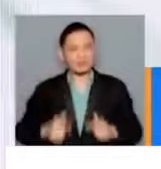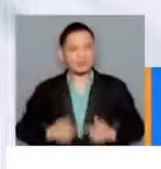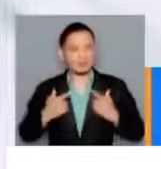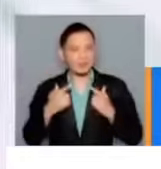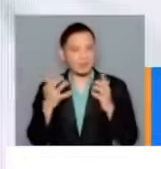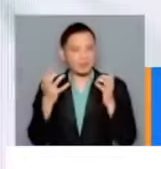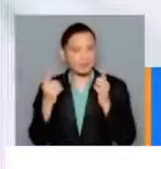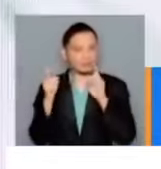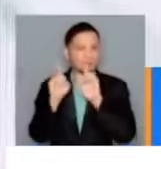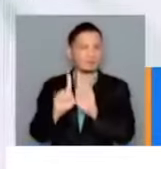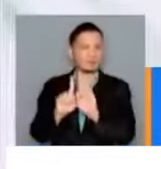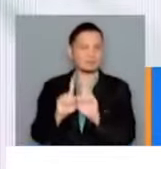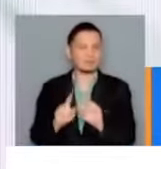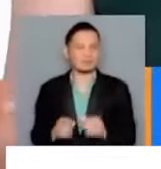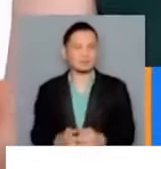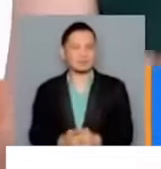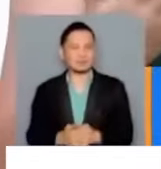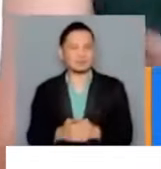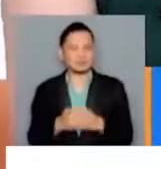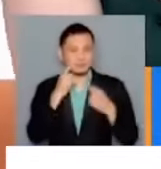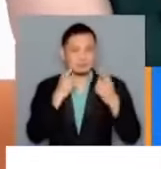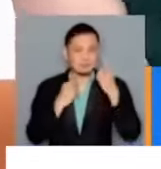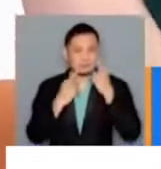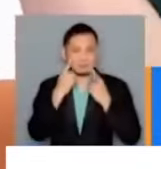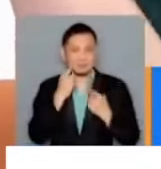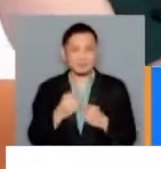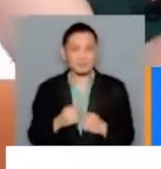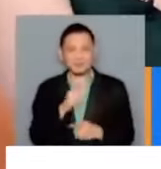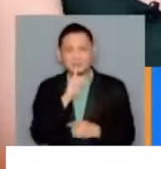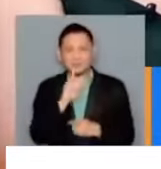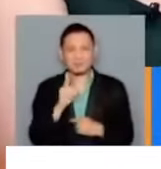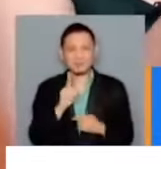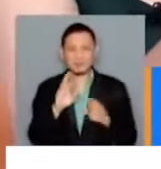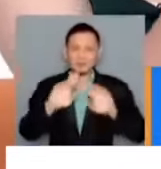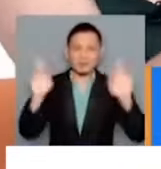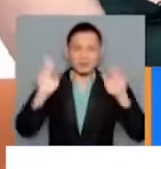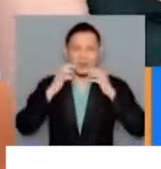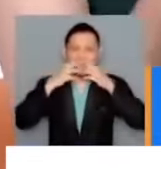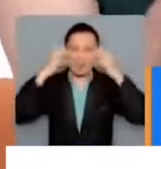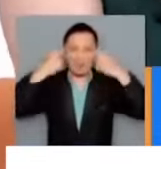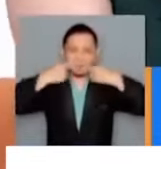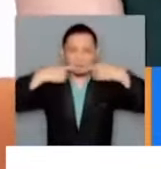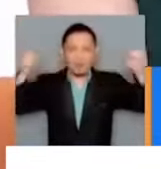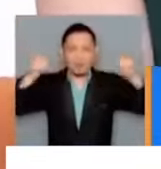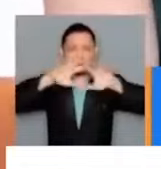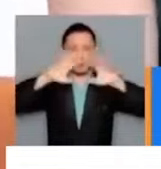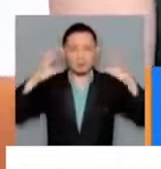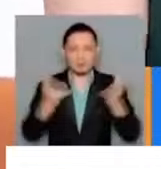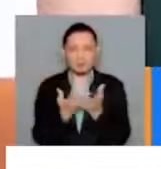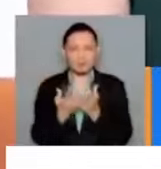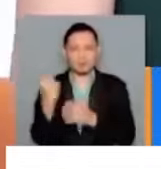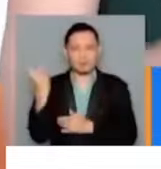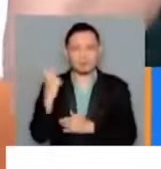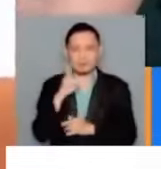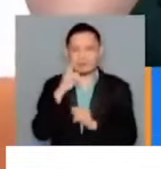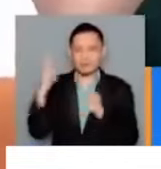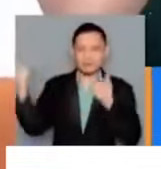So, sobrang ready na ako. Gusto ko na ipagsigawan sa mundo na kung gaano kami nagmamahal, kung gaano ko siya kamahal.